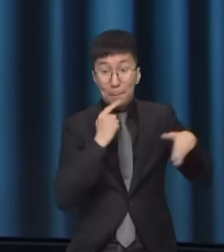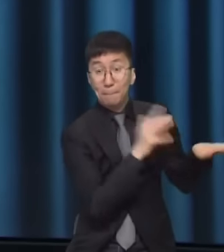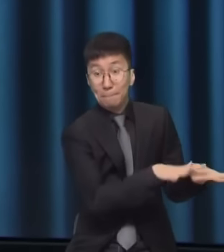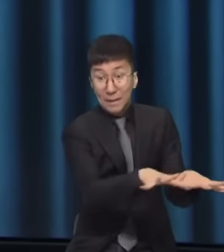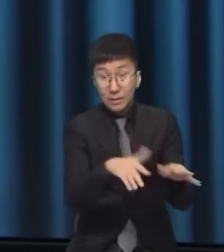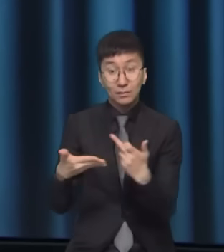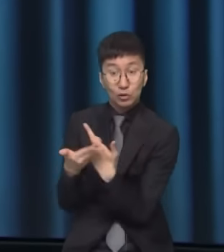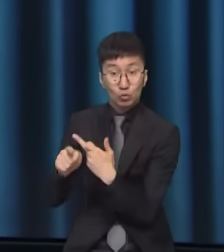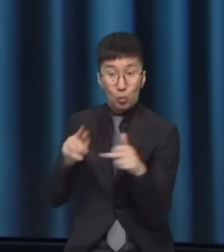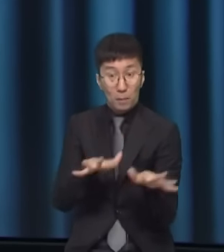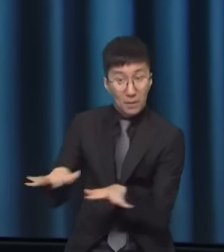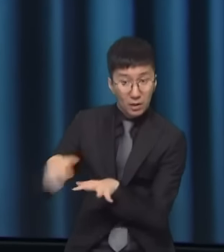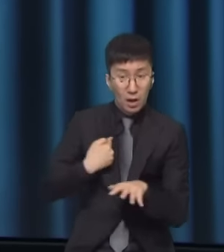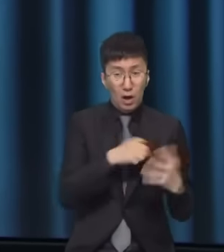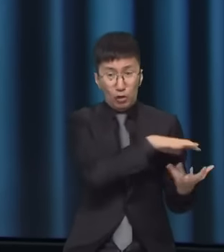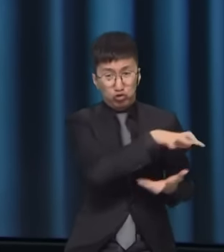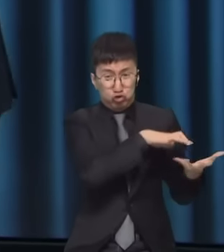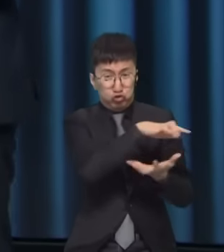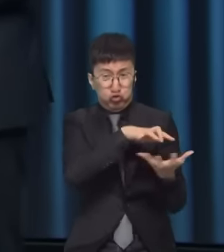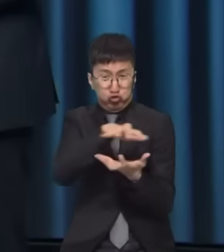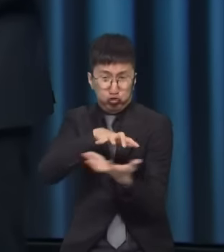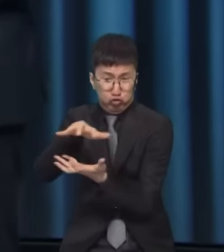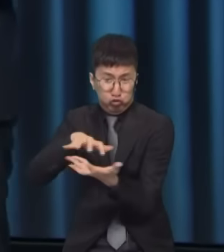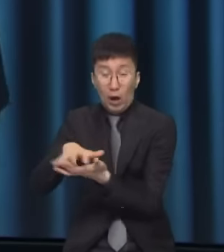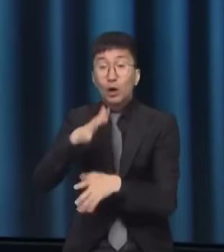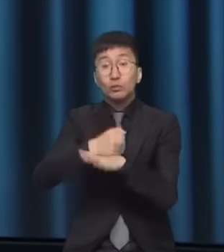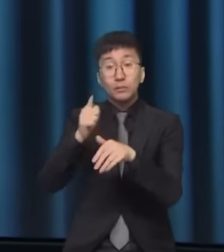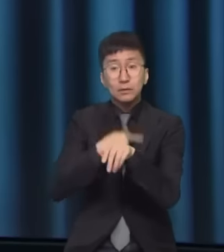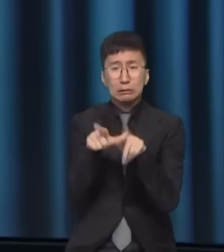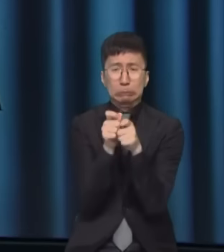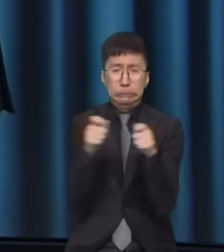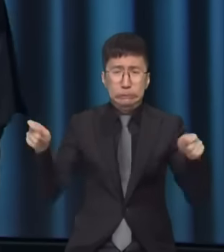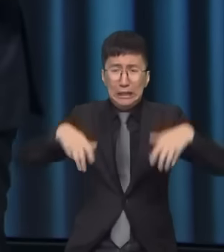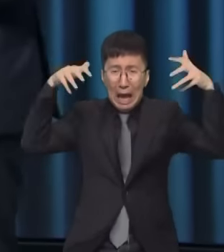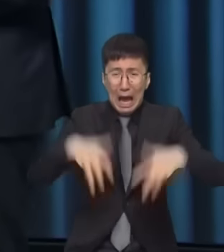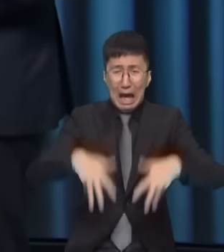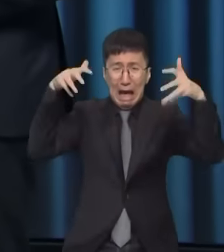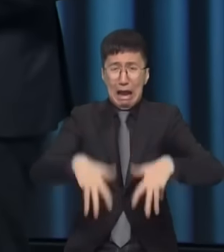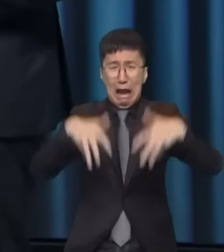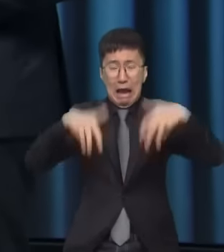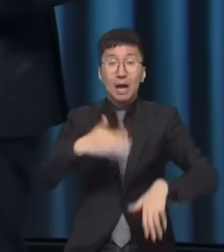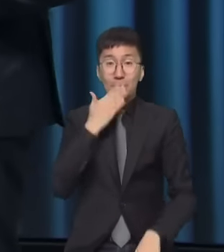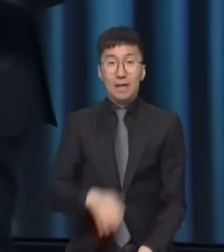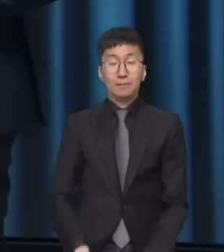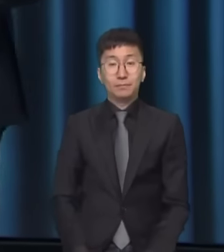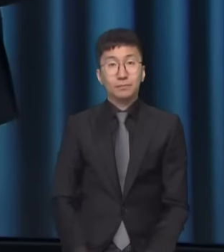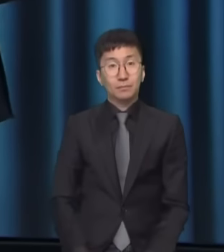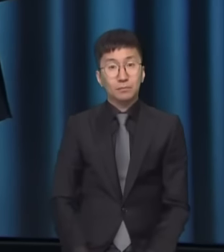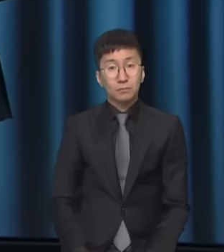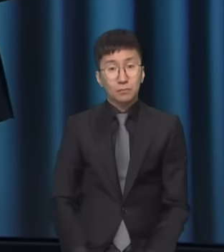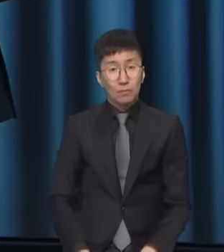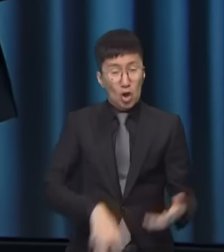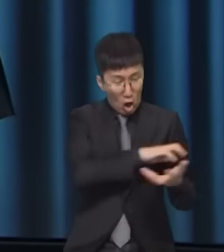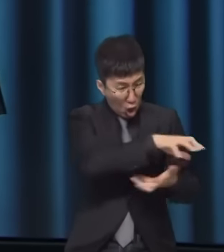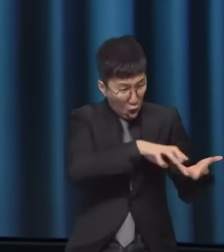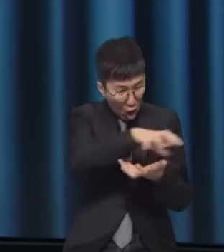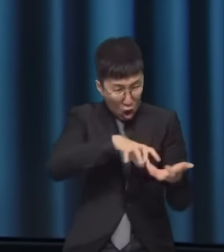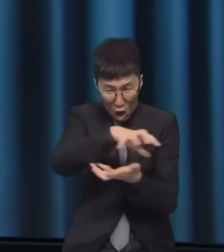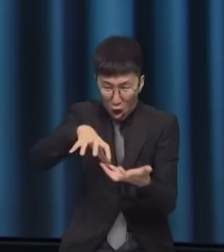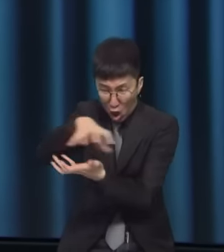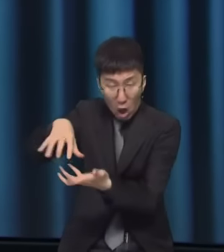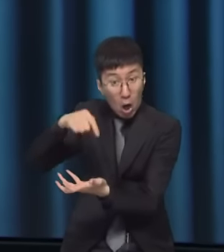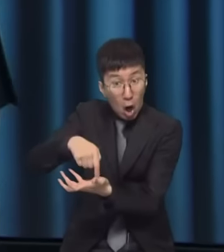제주도 먼바다에서 수증기가 계속 유입되면서 장마 구름대가 만들어진 걸 확인할 수 있습니다. 수증기의 길이 만들어진 건데 이